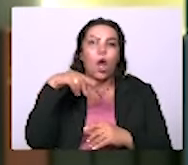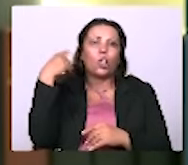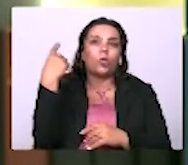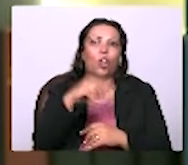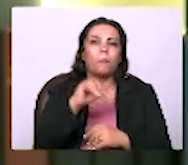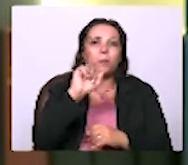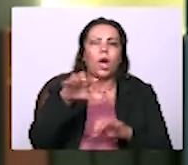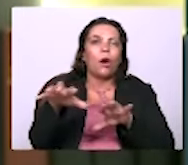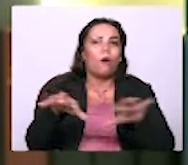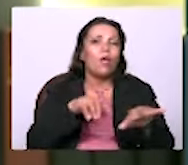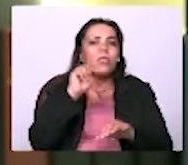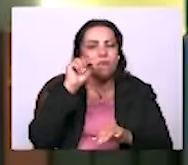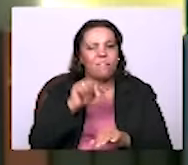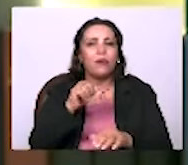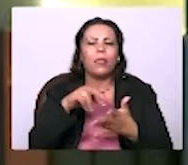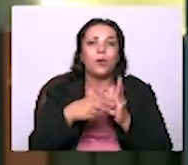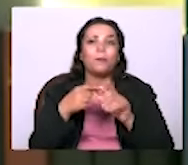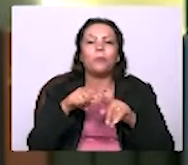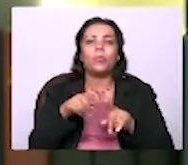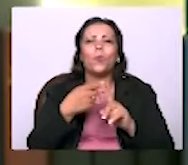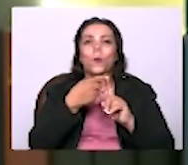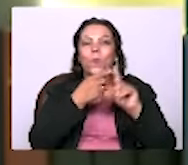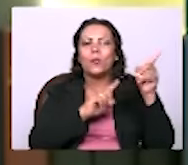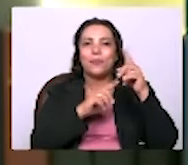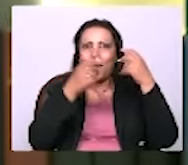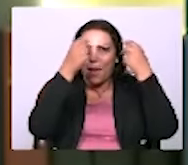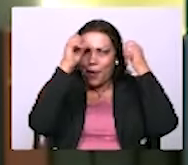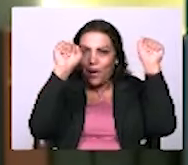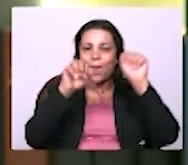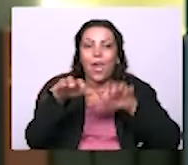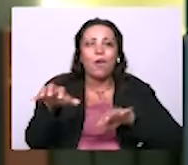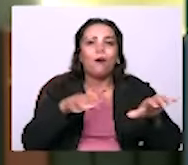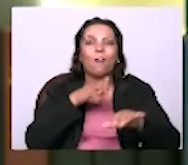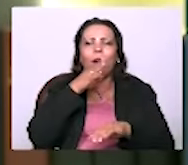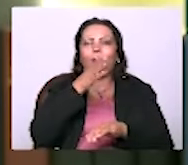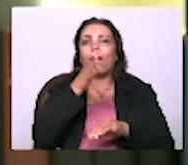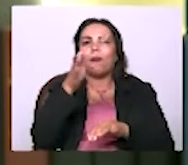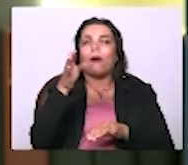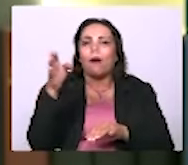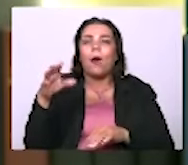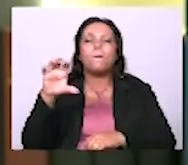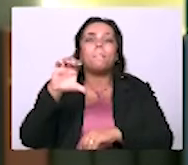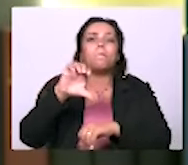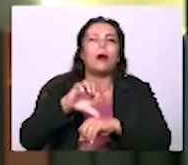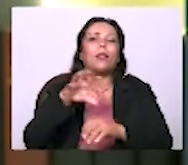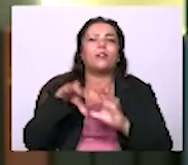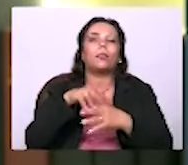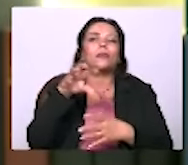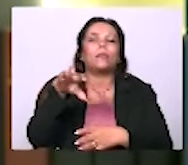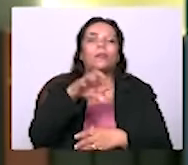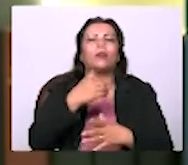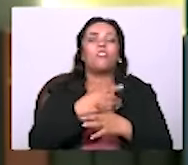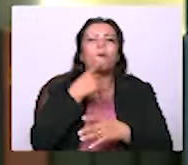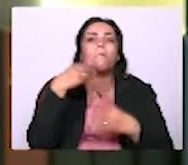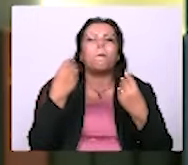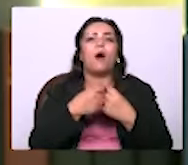ايران في هذا السياق وزير خارجيه ايران زار عددا من دول المنطقه من بينها